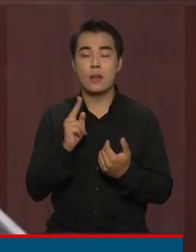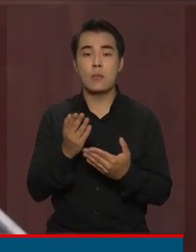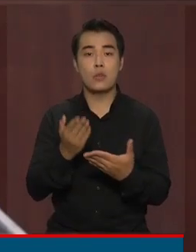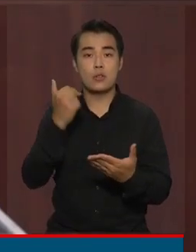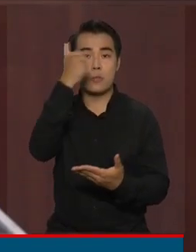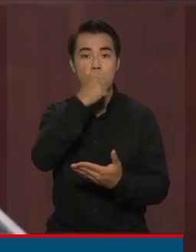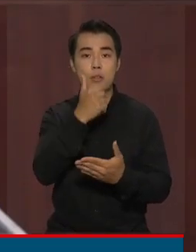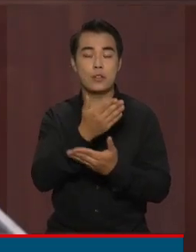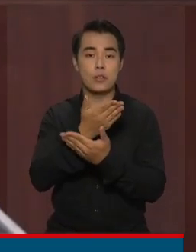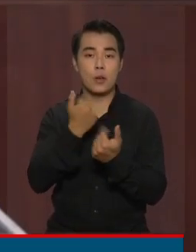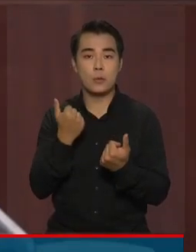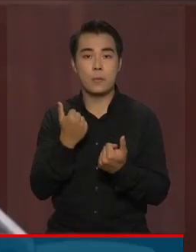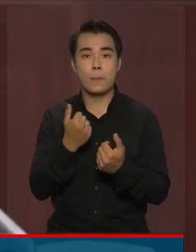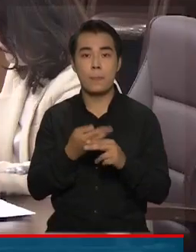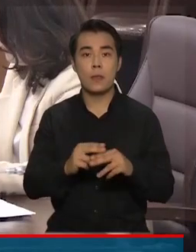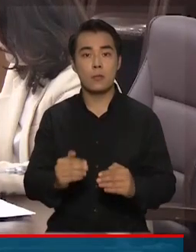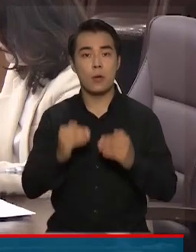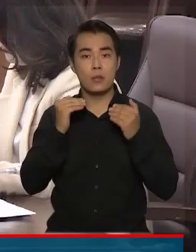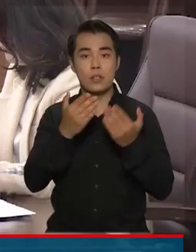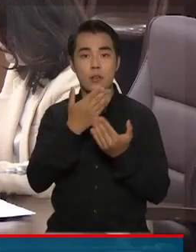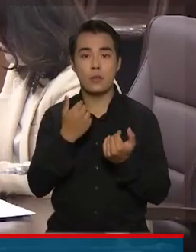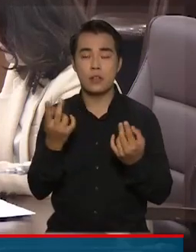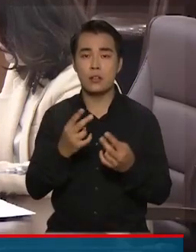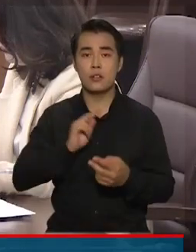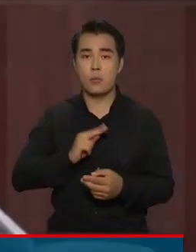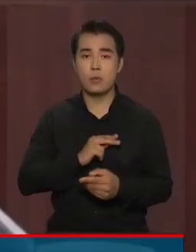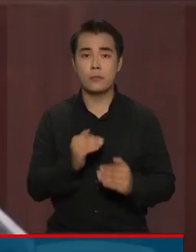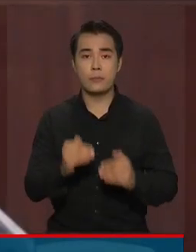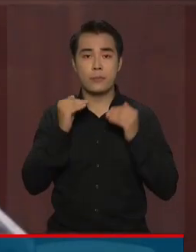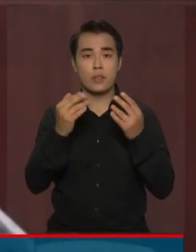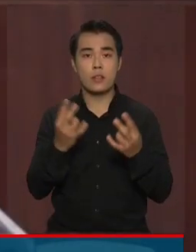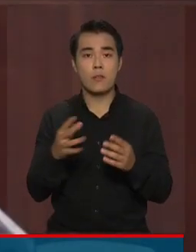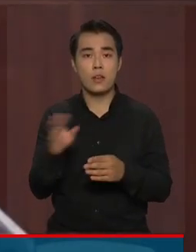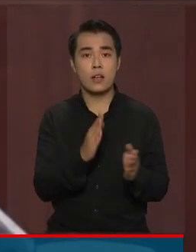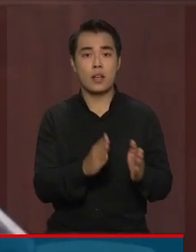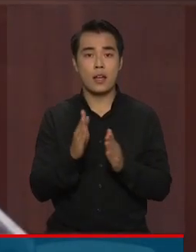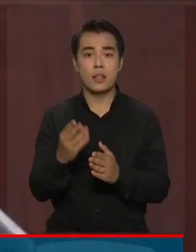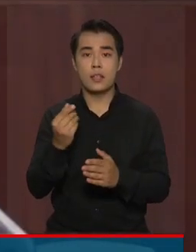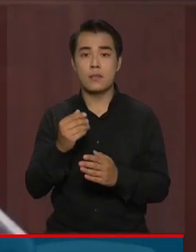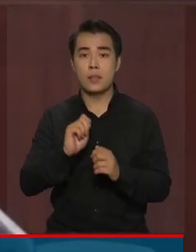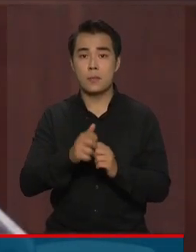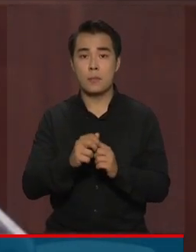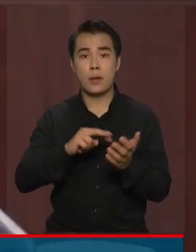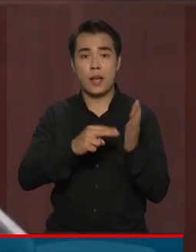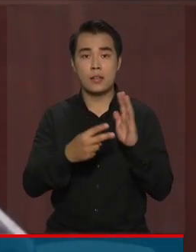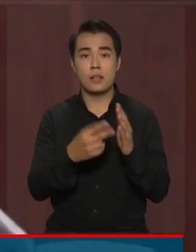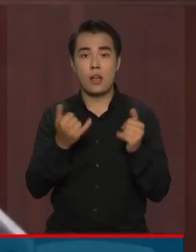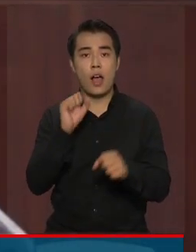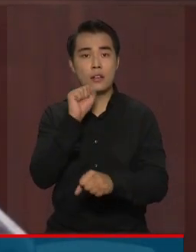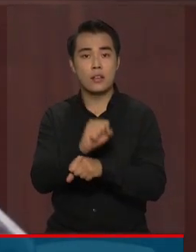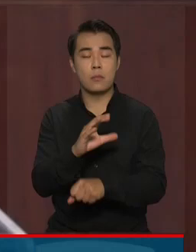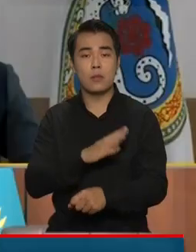прошлому году нету никакого прироста. Подтягивайте работу. Целый ряд инвестпроектов у вас